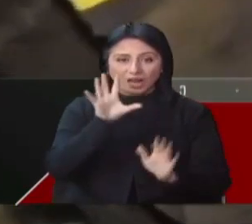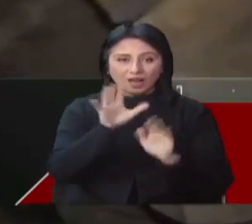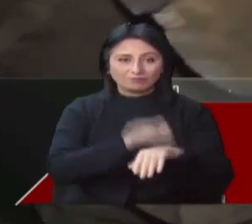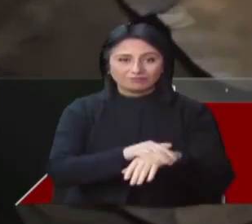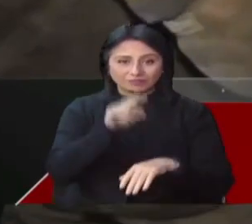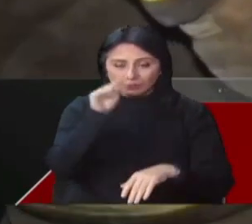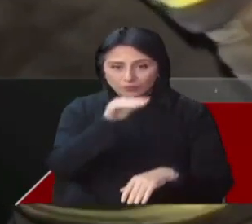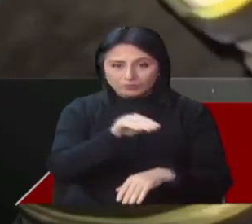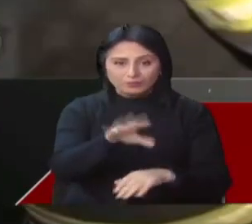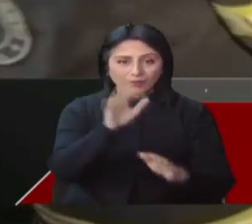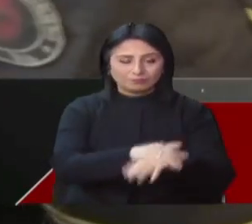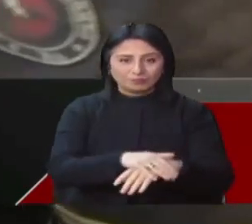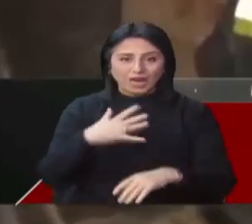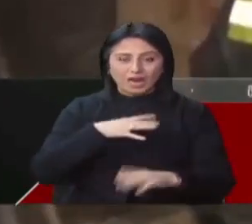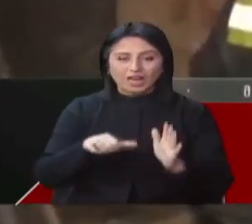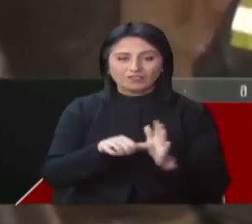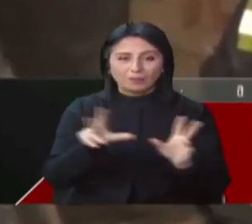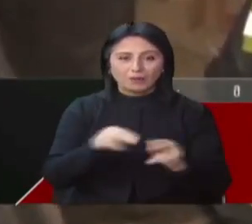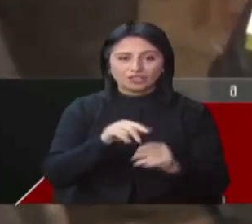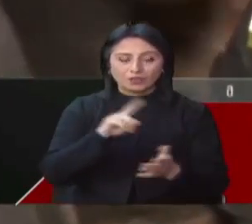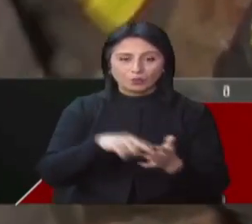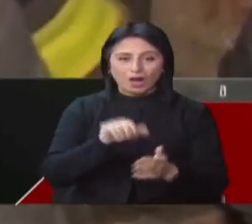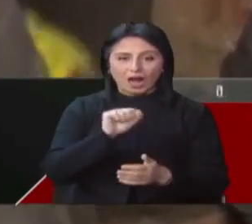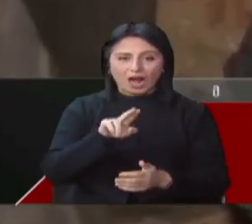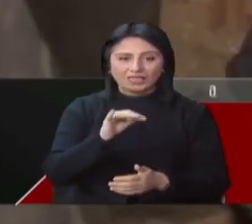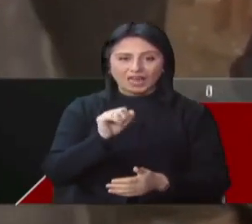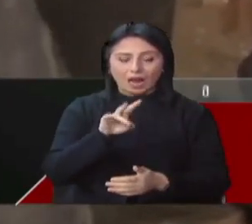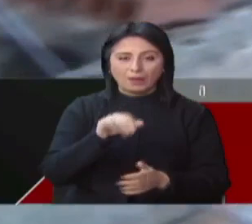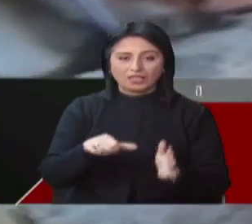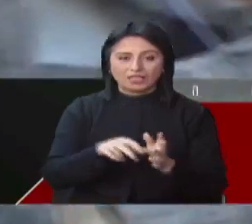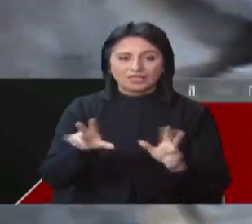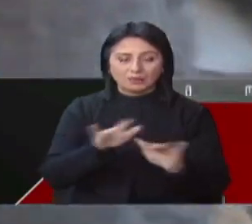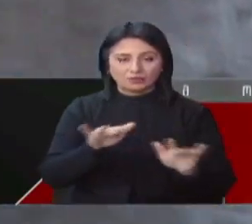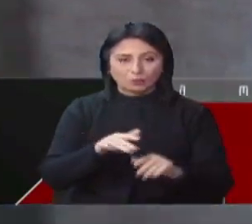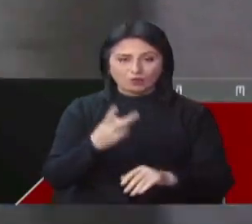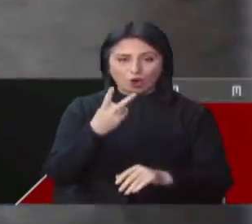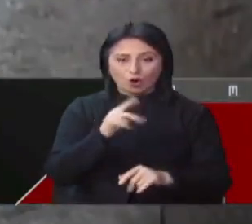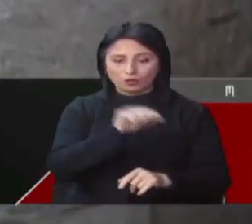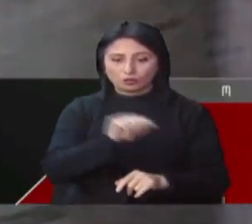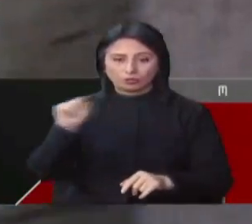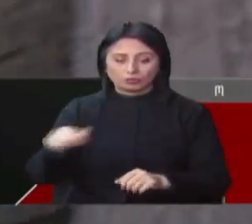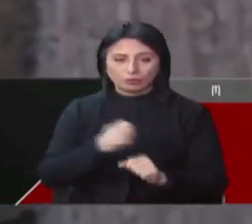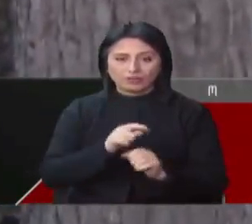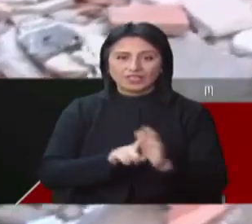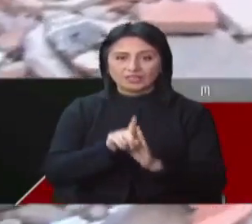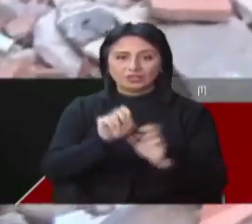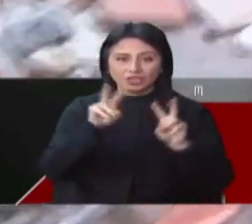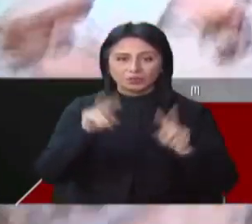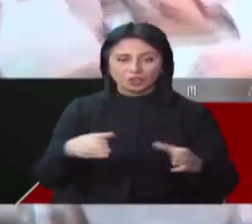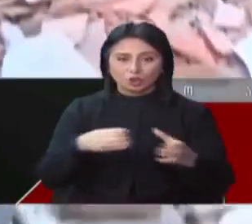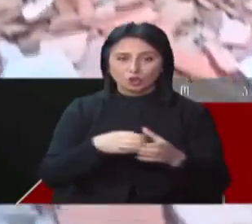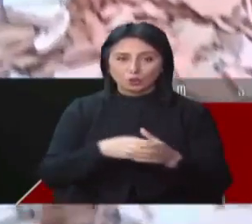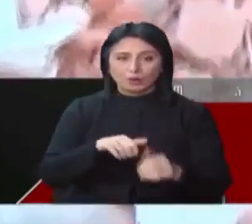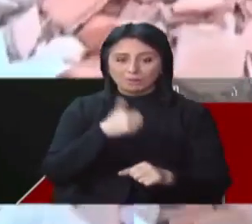აღმოაჩინა. ქართველი სამაშველო ჯგუფი ქალაქ ადიამანში სამაშველო ოპერაციას ორ სექტორზე ახორციელებს. შექმნილია სპეციალური ჯგუფი,